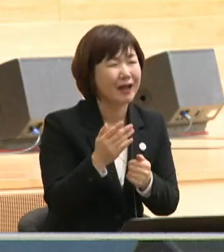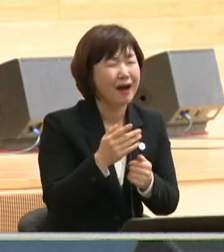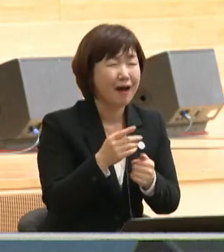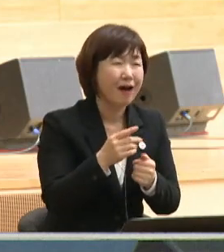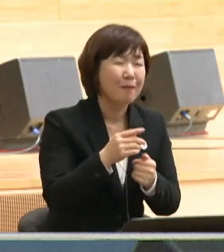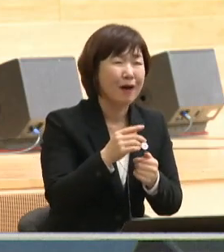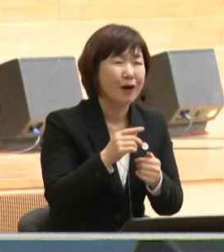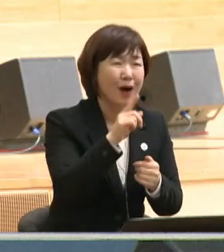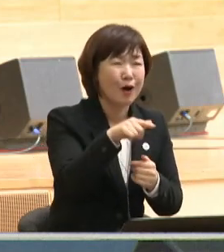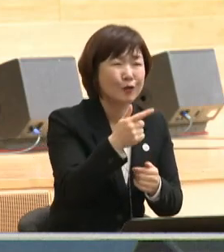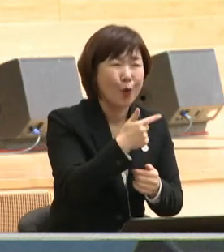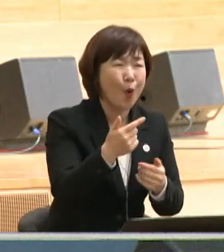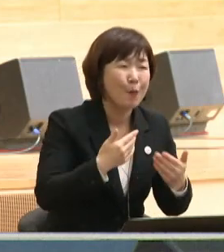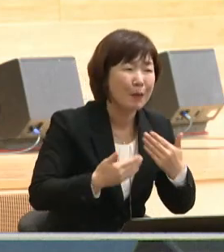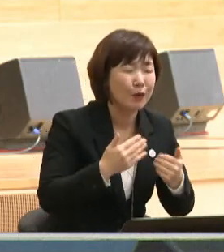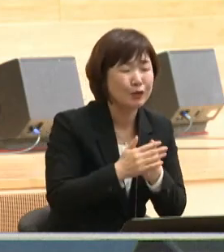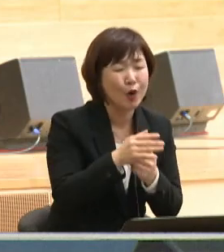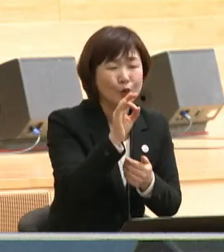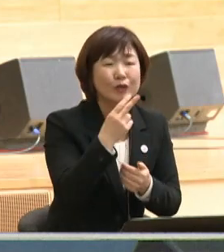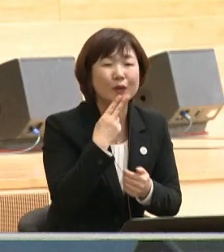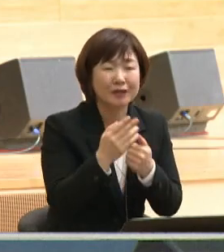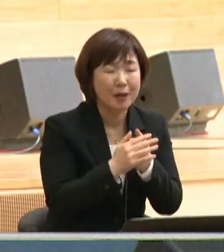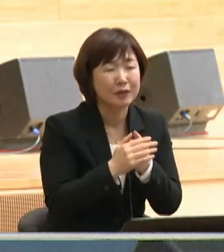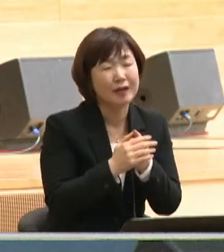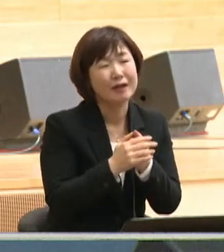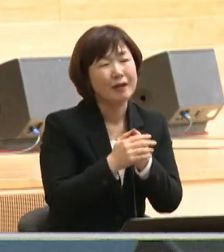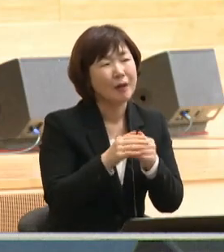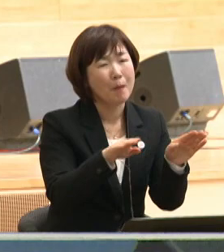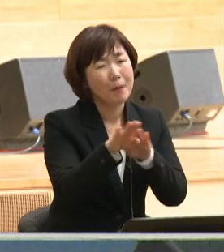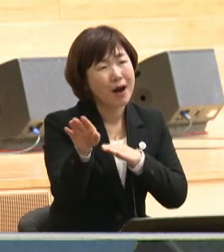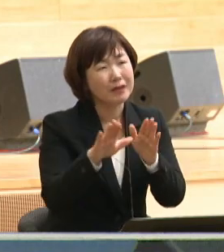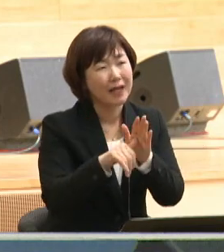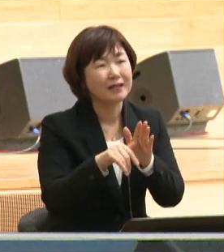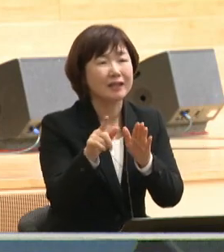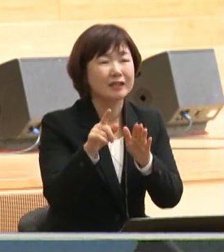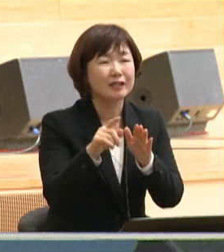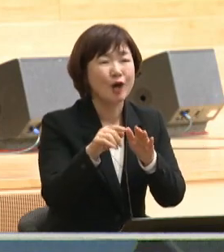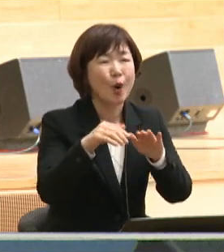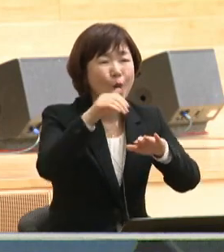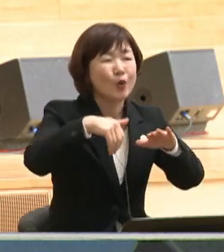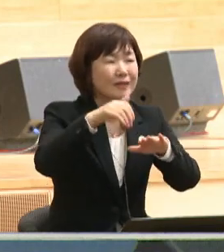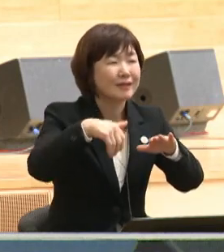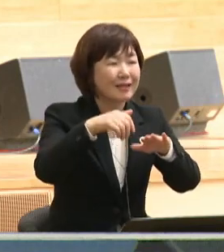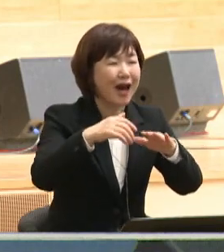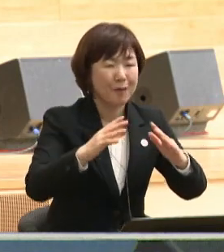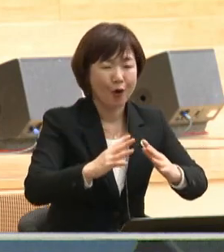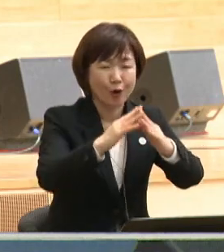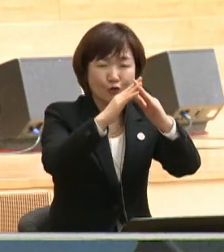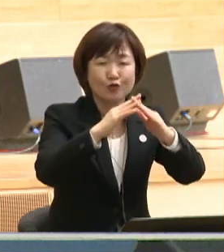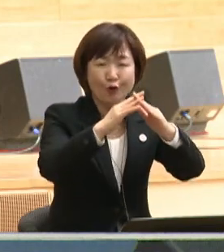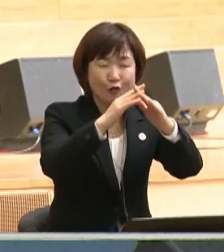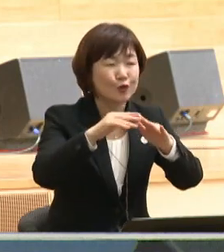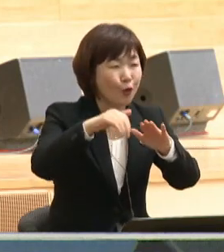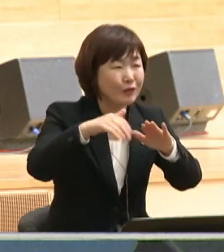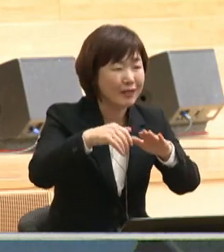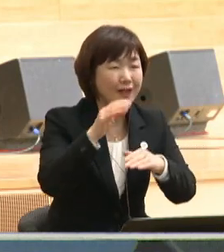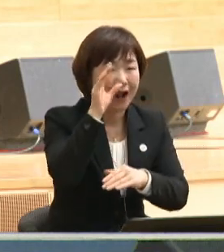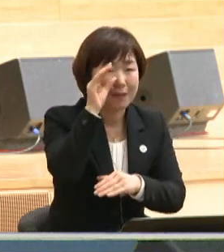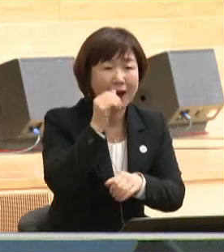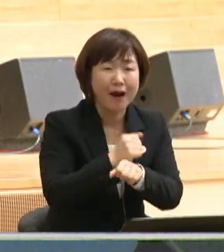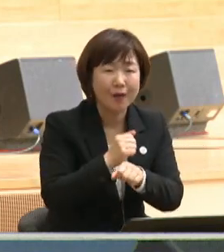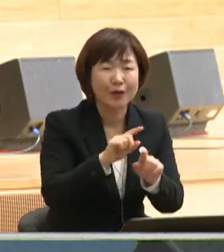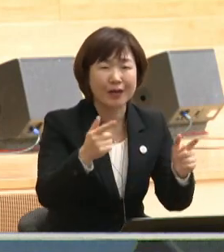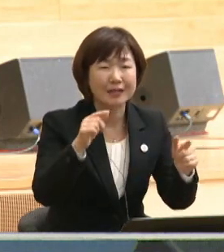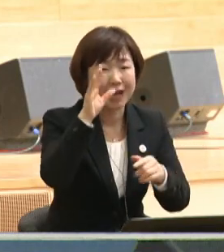했겠죠 돈이 없으면 방학 때는 인력사무소 통해서 공산정회가 가서 이렇게 노가다도 하고 정말 많은 알바들을